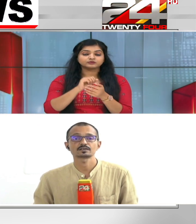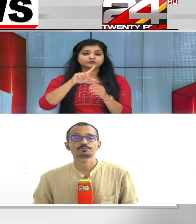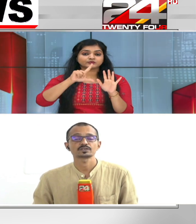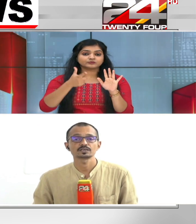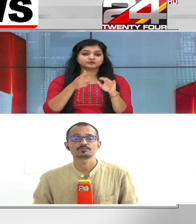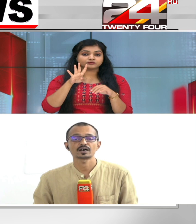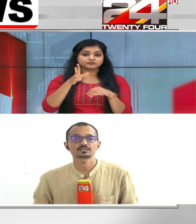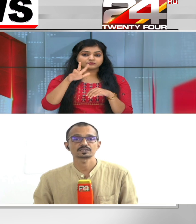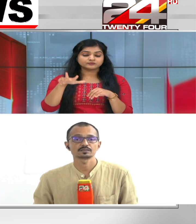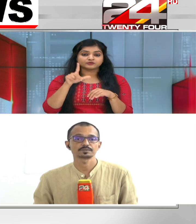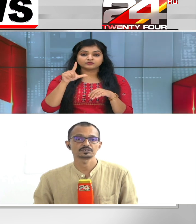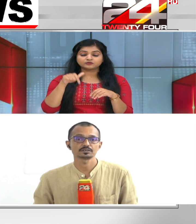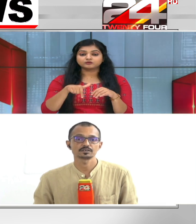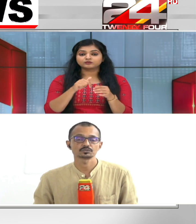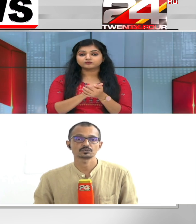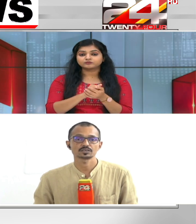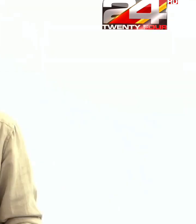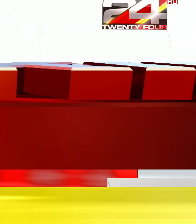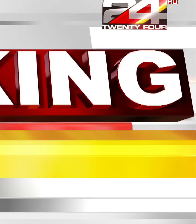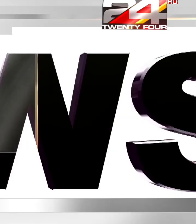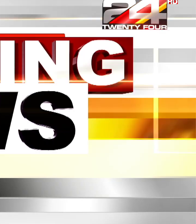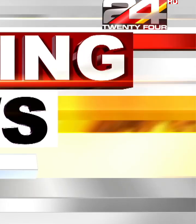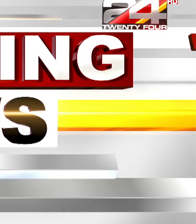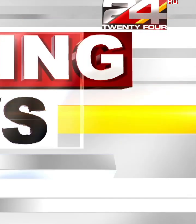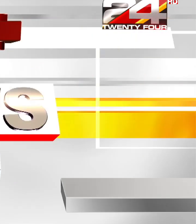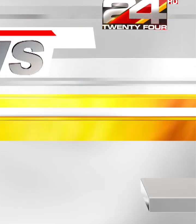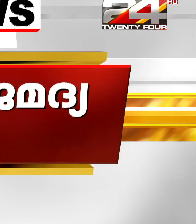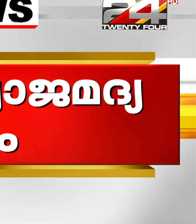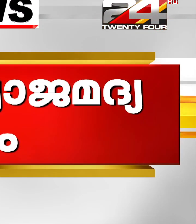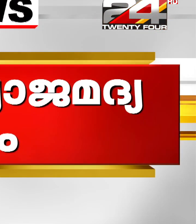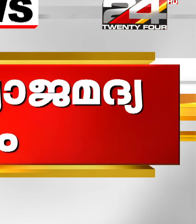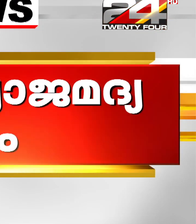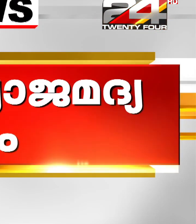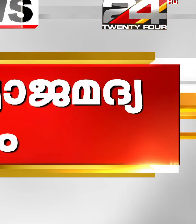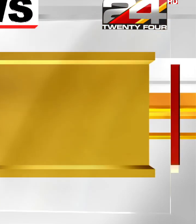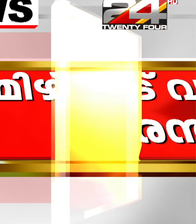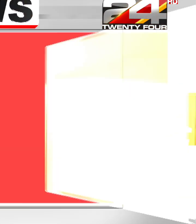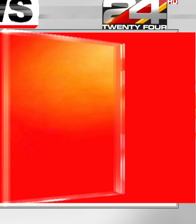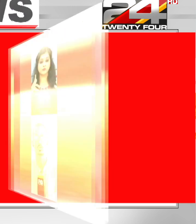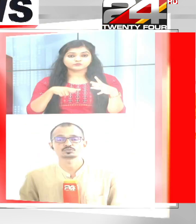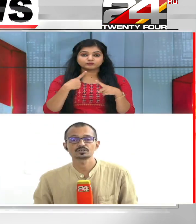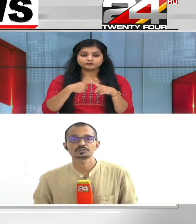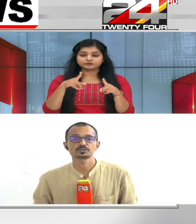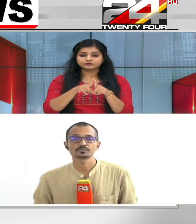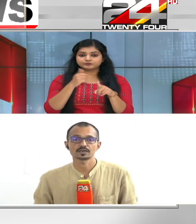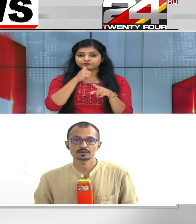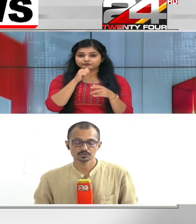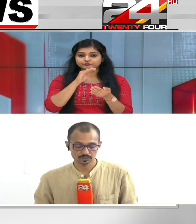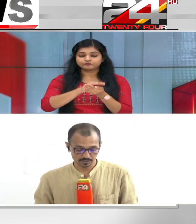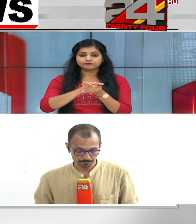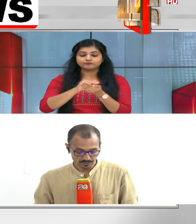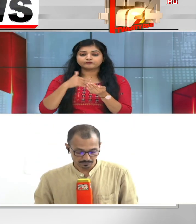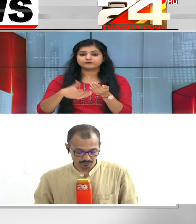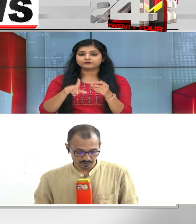8748 ലിറ്റർ ഈ വ്യാജമദ്യം പിടിച്ചെടുത്തിരിക്കുന്നു എന്നുള്ളതാണ് ഏറ്റവും പ്രധാനപ്പെട്ട ഒരു കാര്യം. കാരണം അത്രയധികം വ്യാജമദ്യം സൂക്ഷിച്ചു വെച്ചിരുന്നു ഇവരെല്ലാം